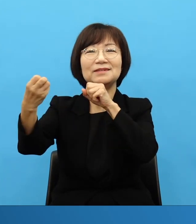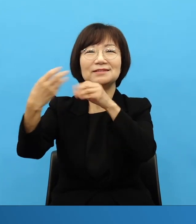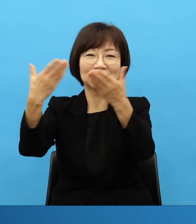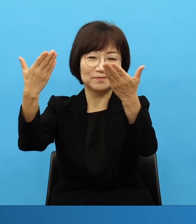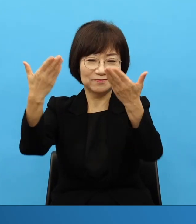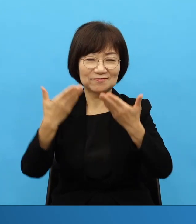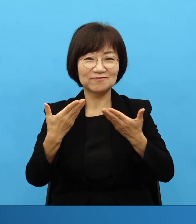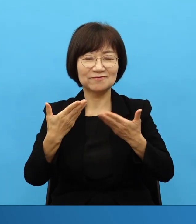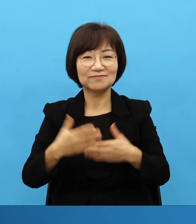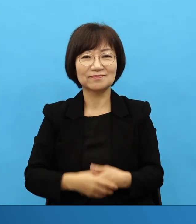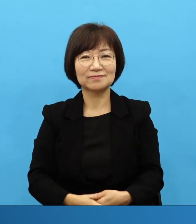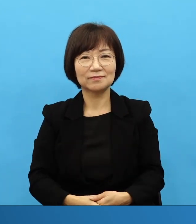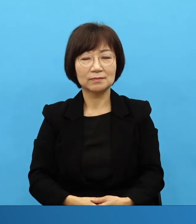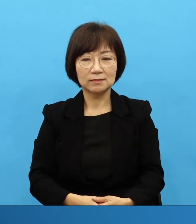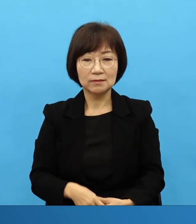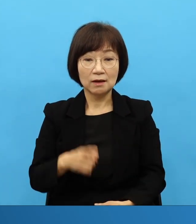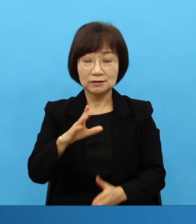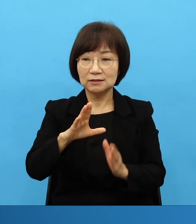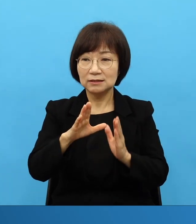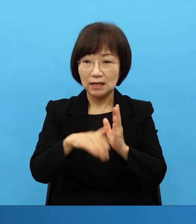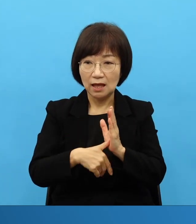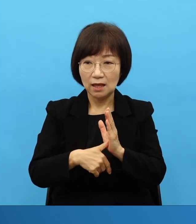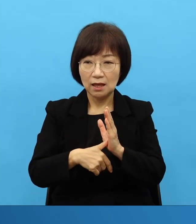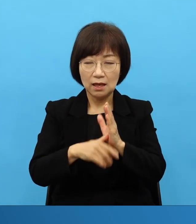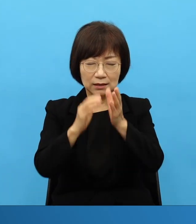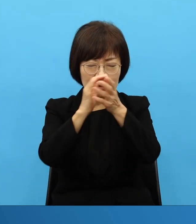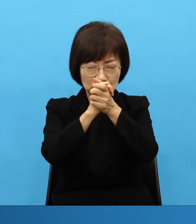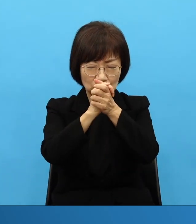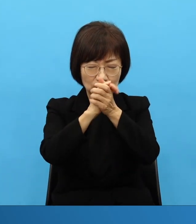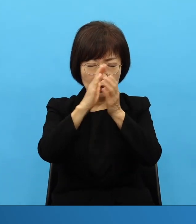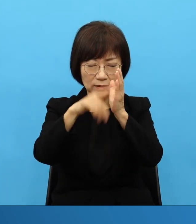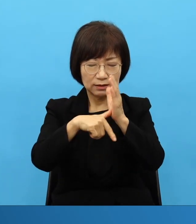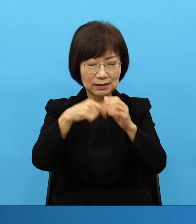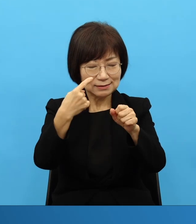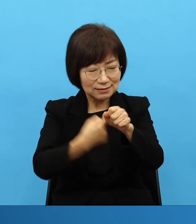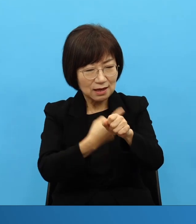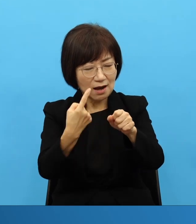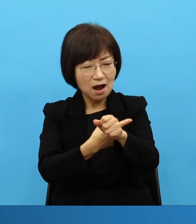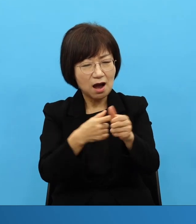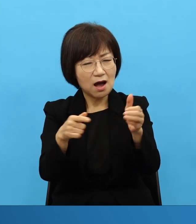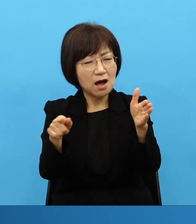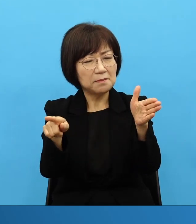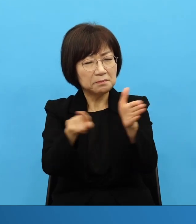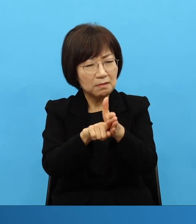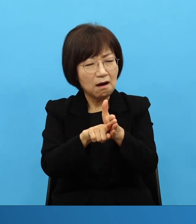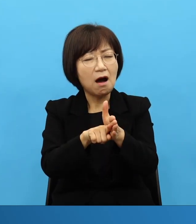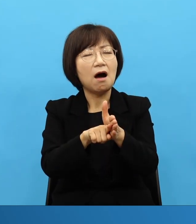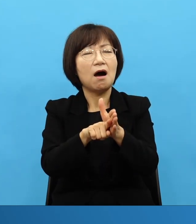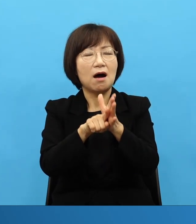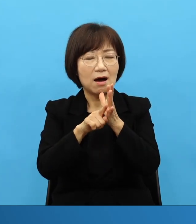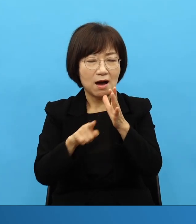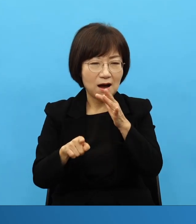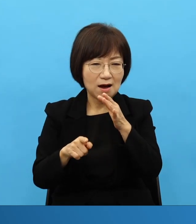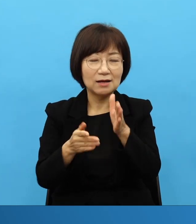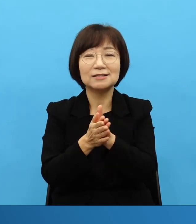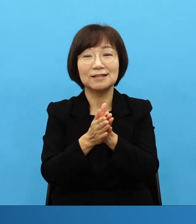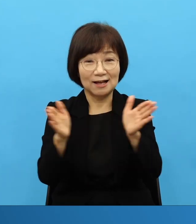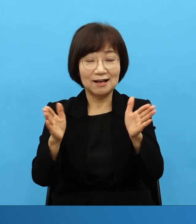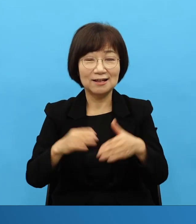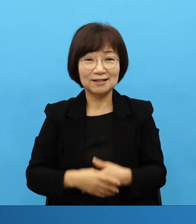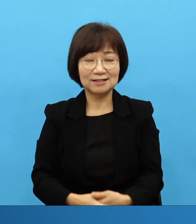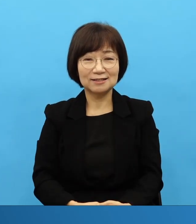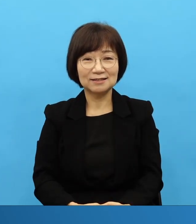do is 저는 그게 believe. 믿어지기 시작해요. And I started 그게 to believe in this. 응답이요. 믿어지기 시작해요. And that was my answer. I started to believe. 지금 가론 유다의